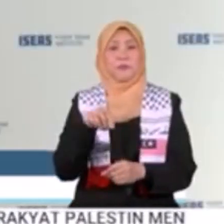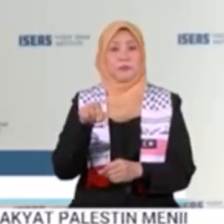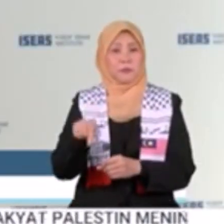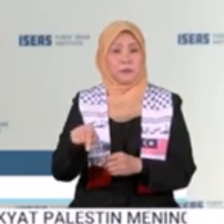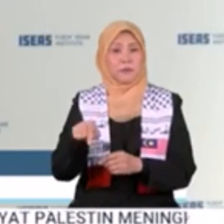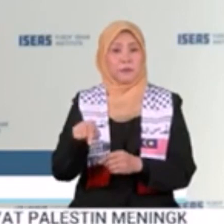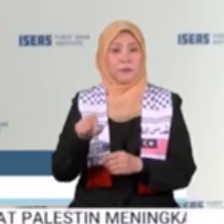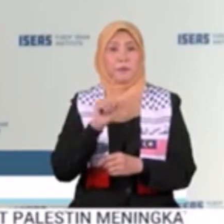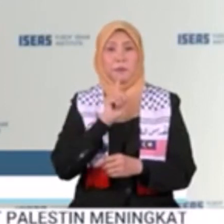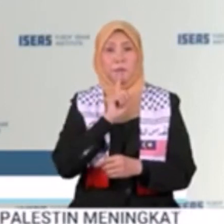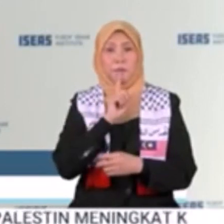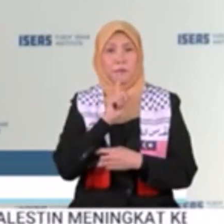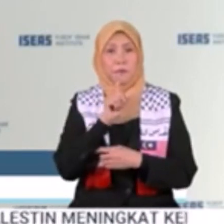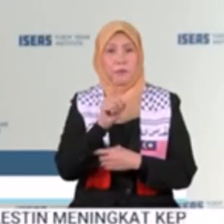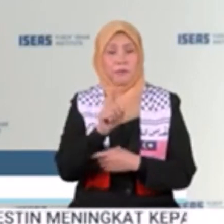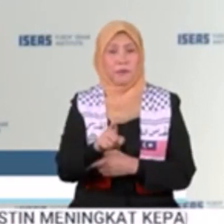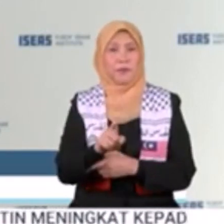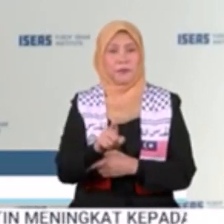memang